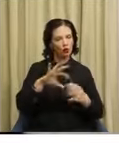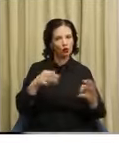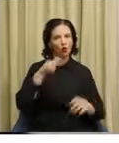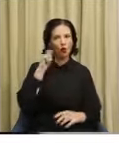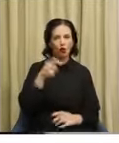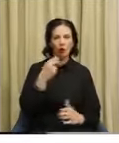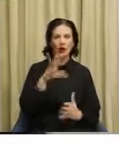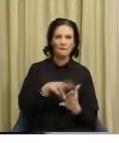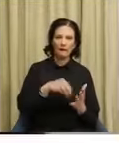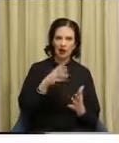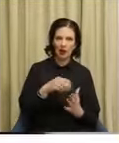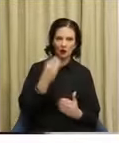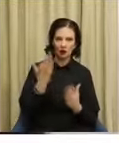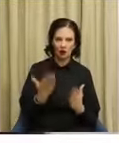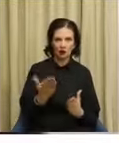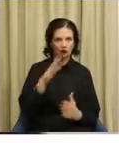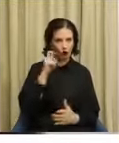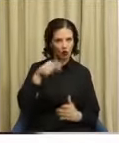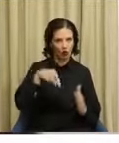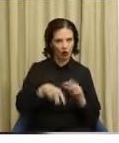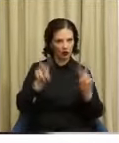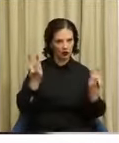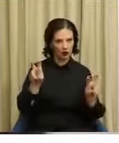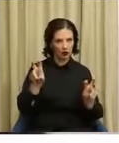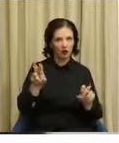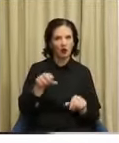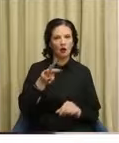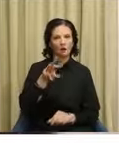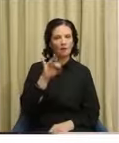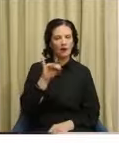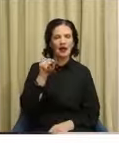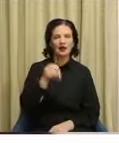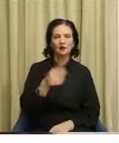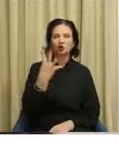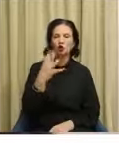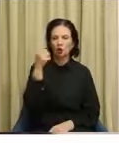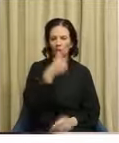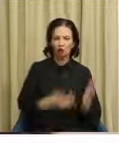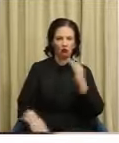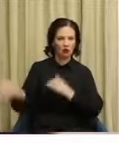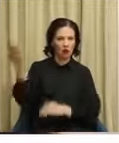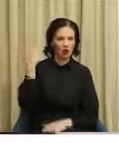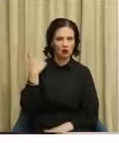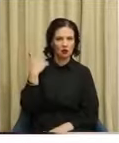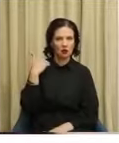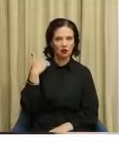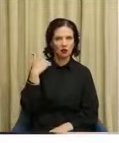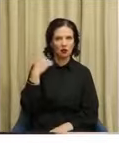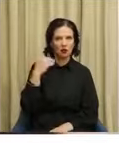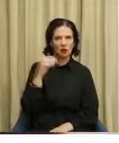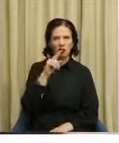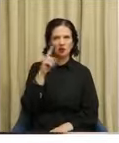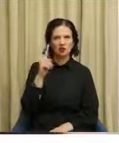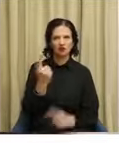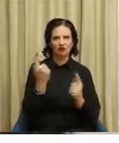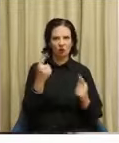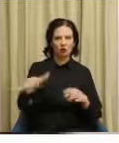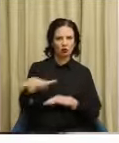і приклад Transparency International Україна, ми там 4 роки тому назад за великою